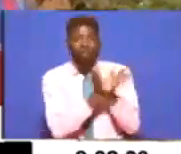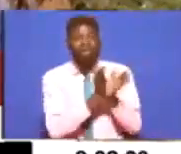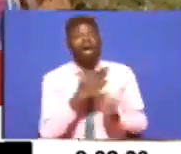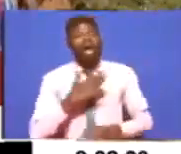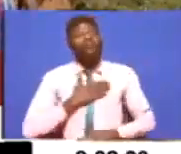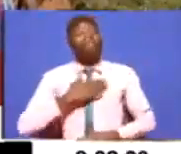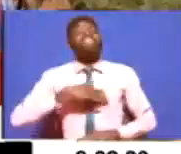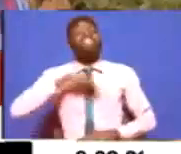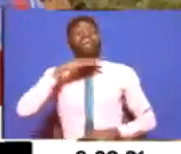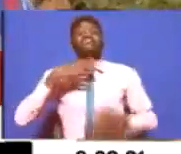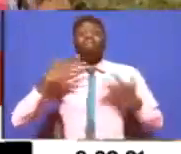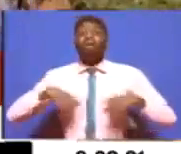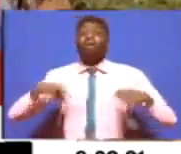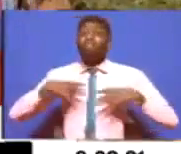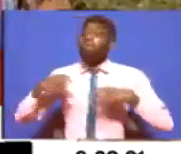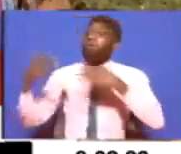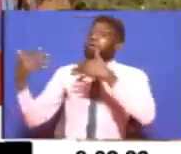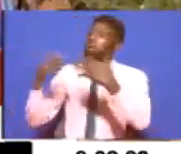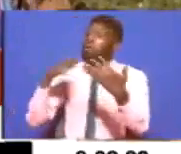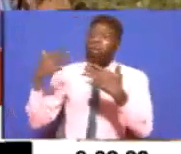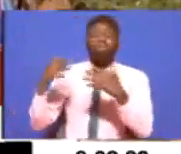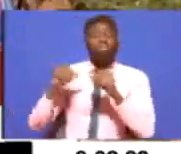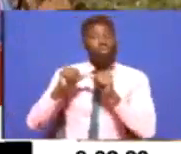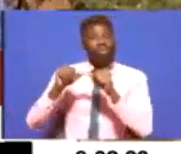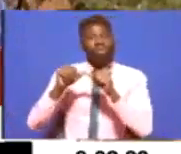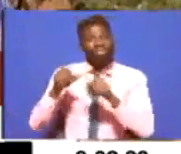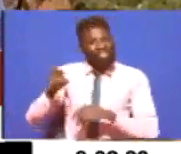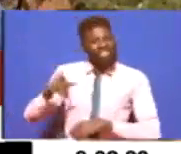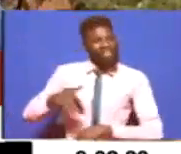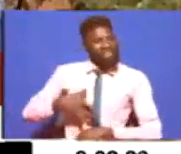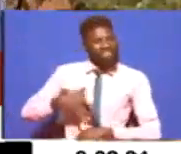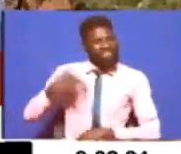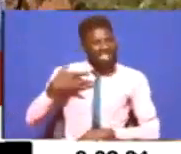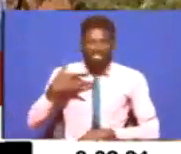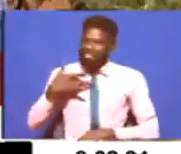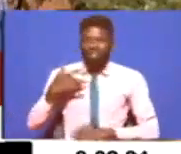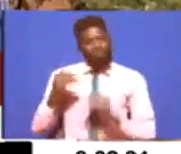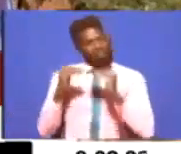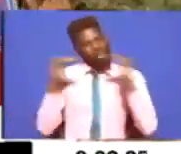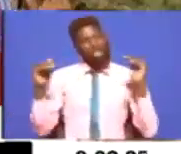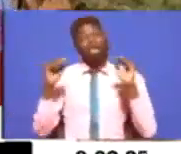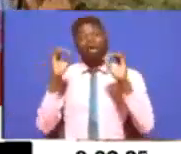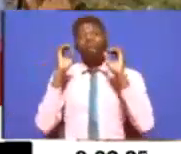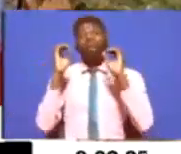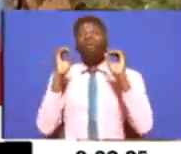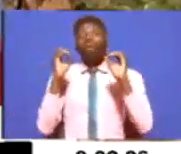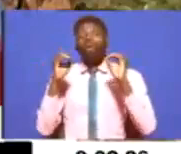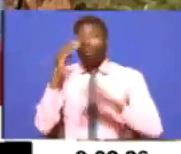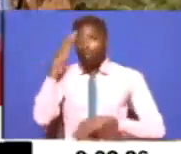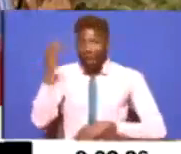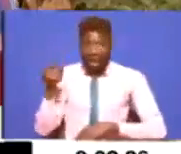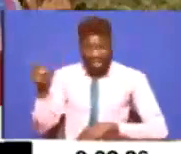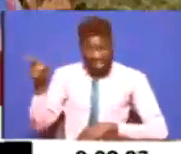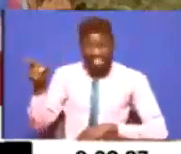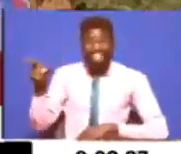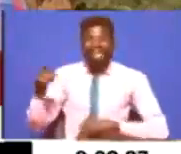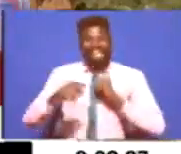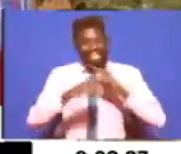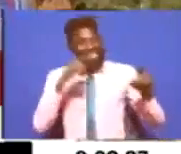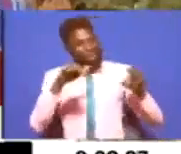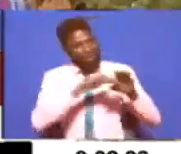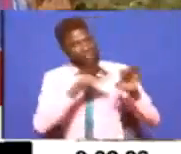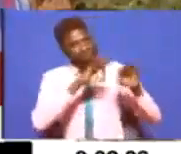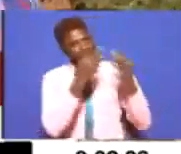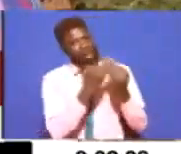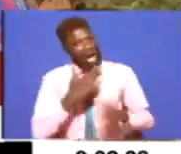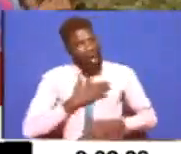Marigat wamekasirika kwa sababu wanaona ni kama si jambo nzuri ambapo kama inaendelea kwa sababu unaua mtu wetu and then bado mnaendelea kutupiga